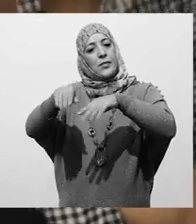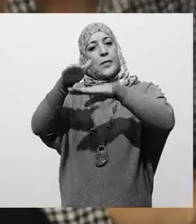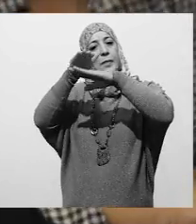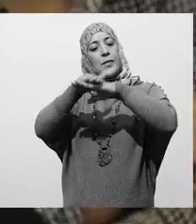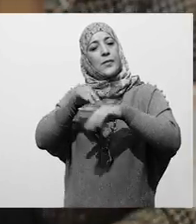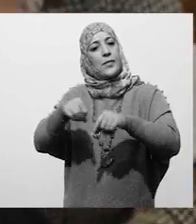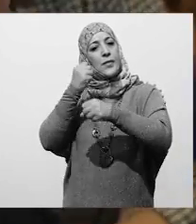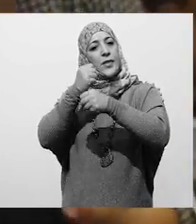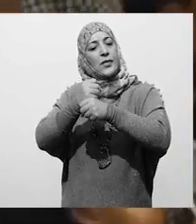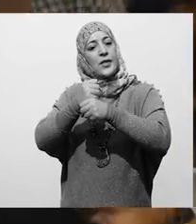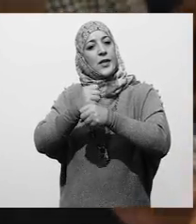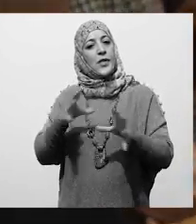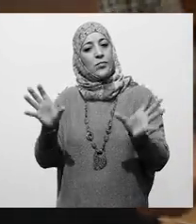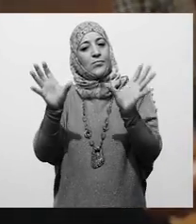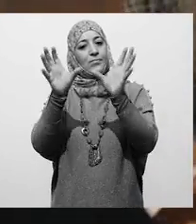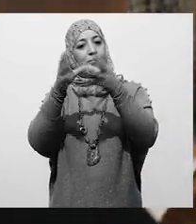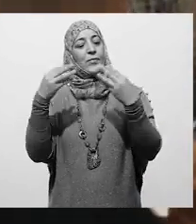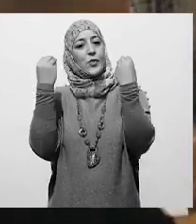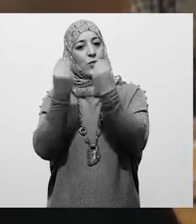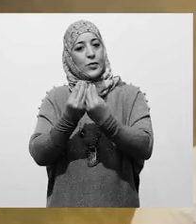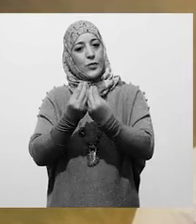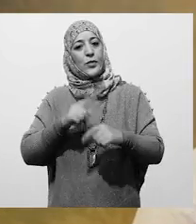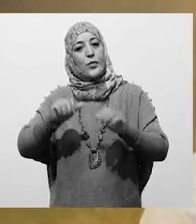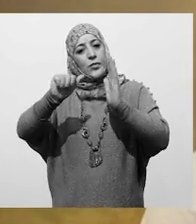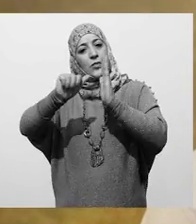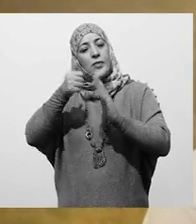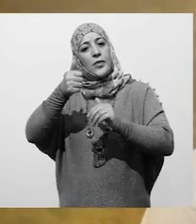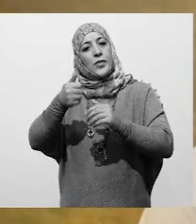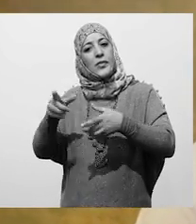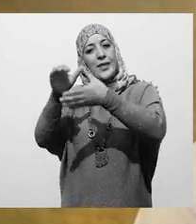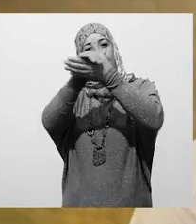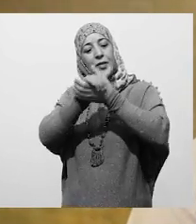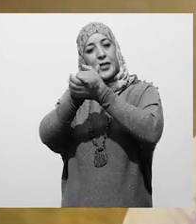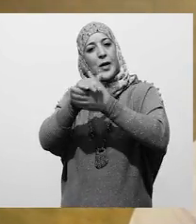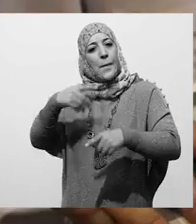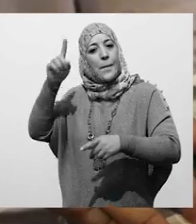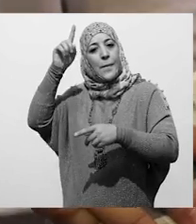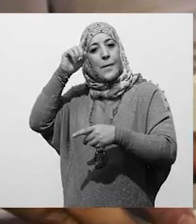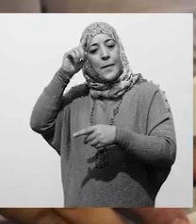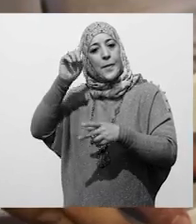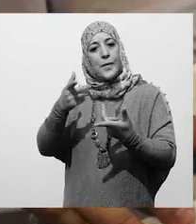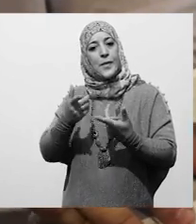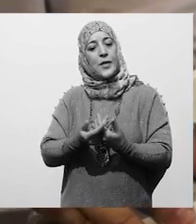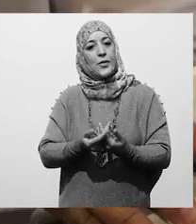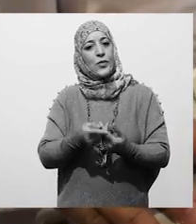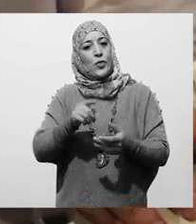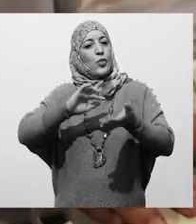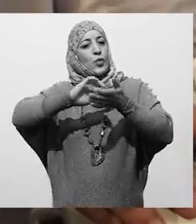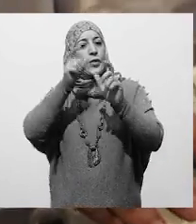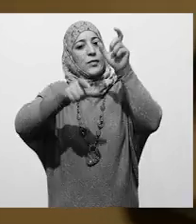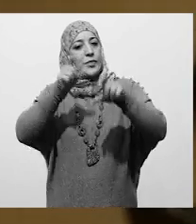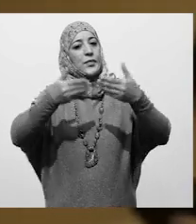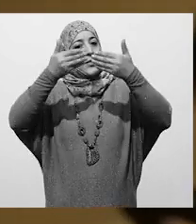Dans cette étude, on travaille ensemble. Tout d'abord, nous sommes des amis parce que nous